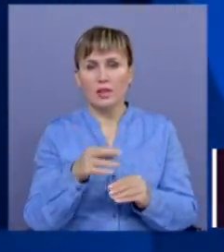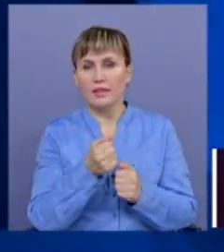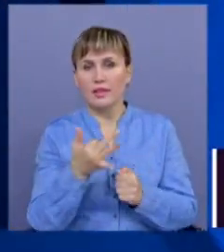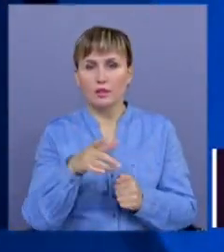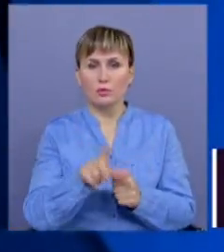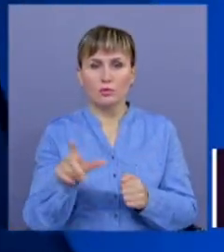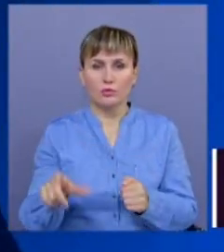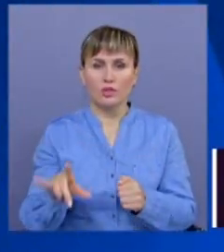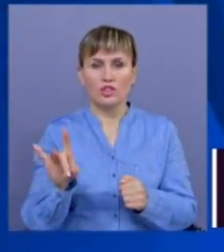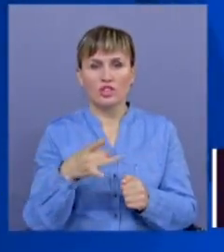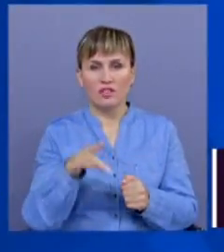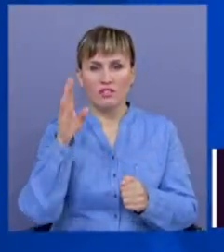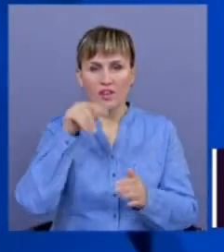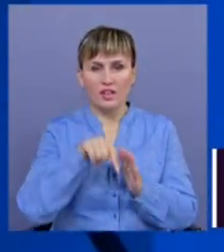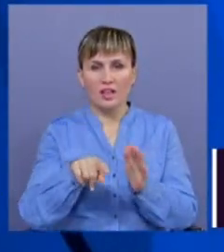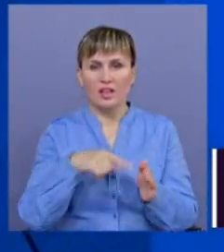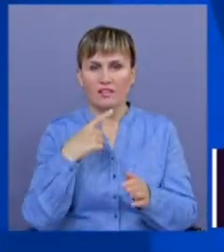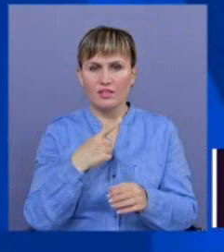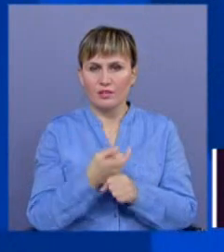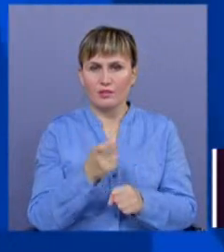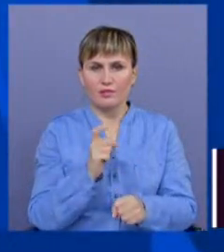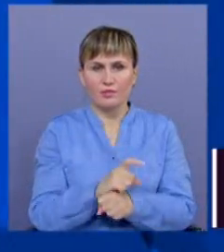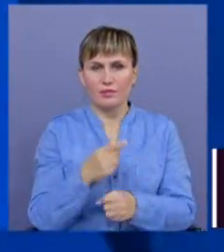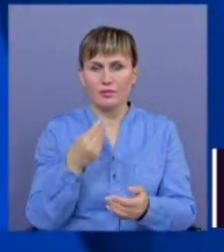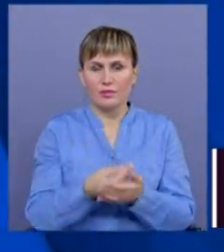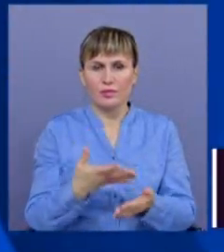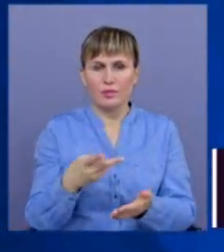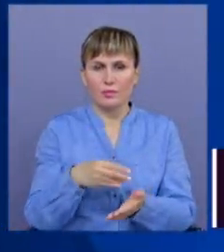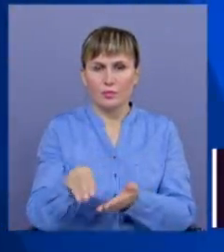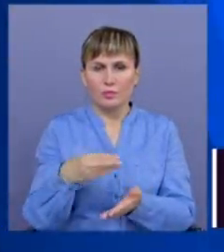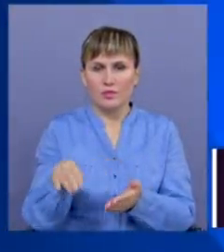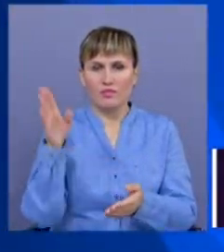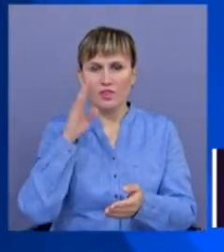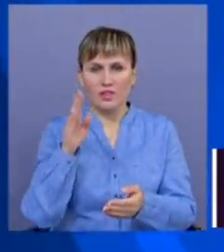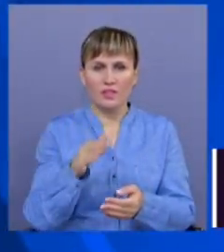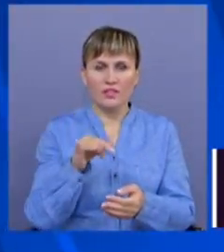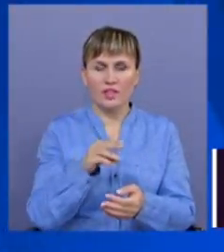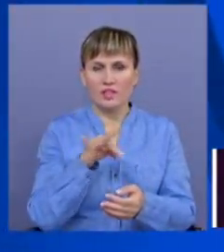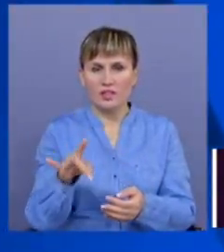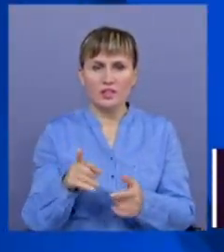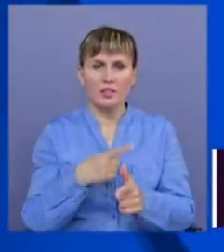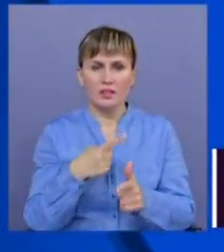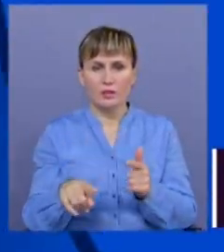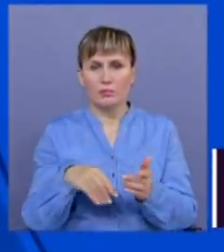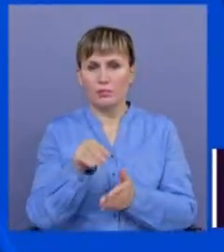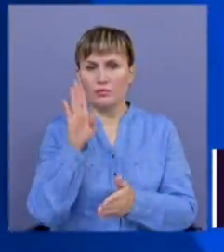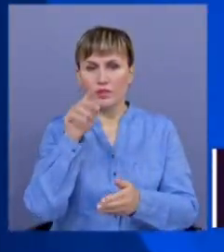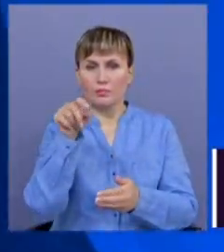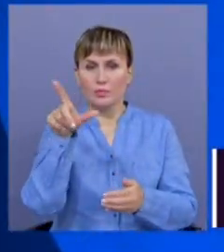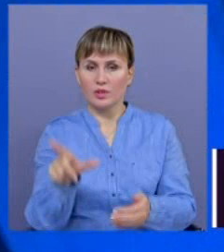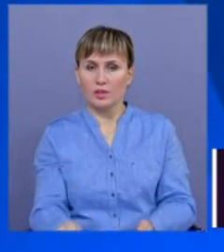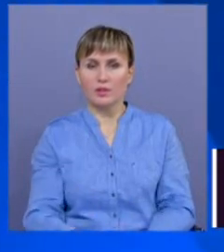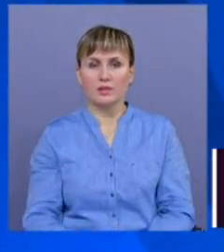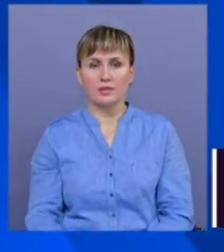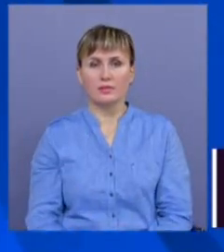улиц. Ржавая жидкость, говорят, бьет по семейному бюджету. Приходится запасаться фильтрами, либо вовсе покупать бутилированную воду.